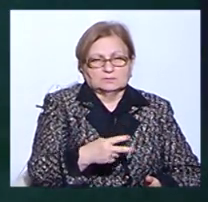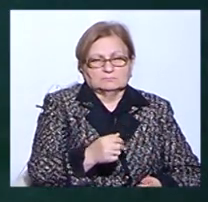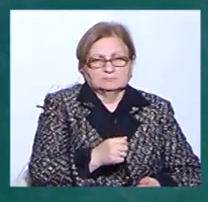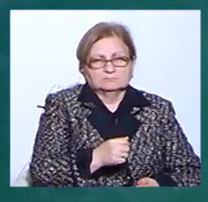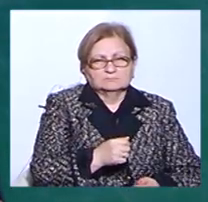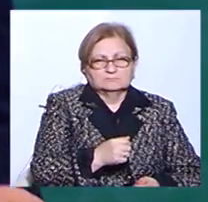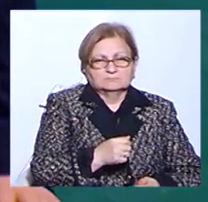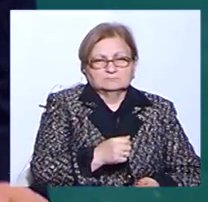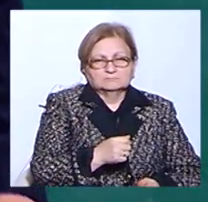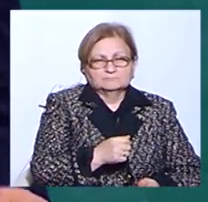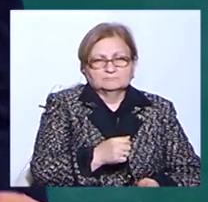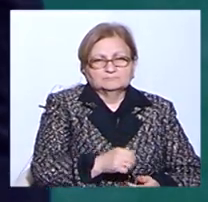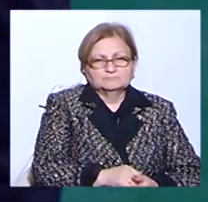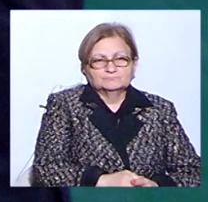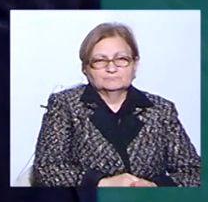3 მეორედი.